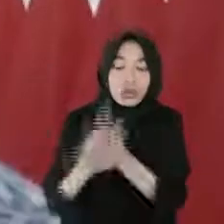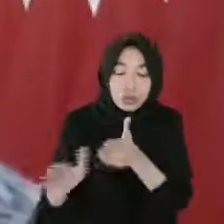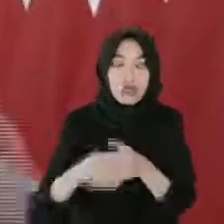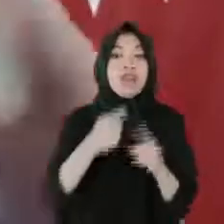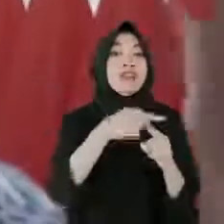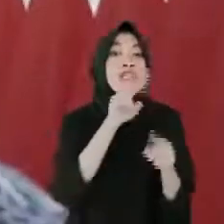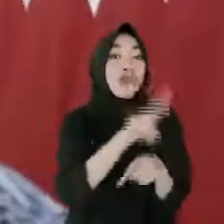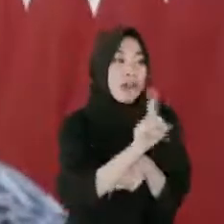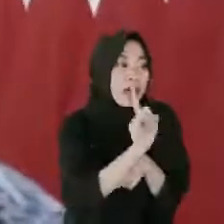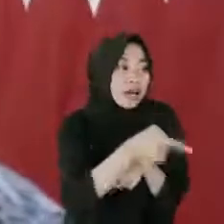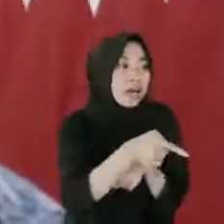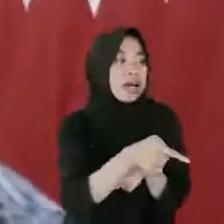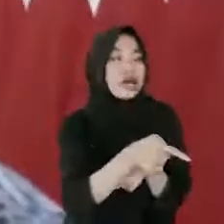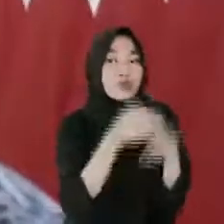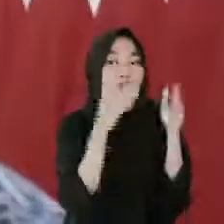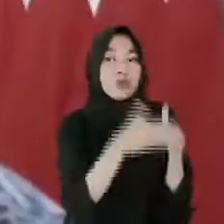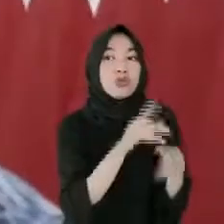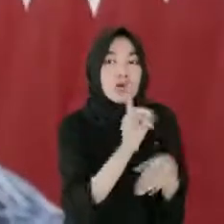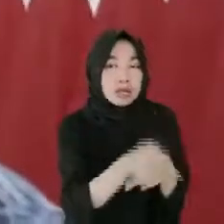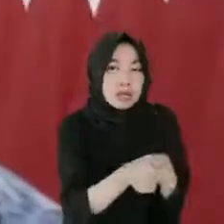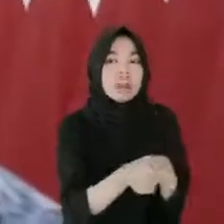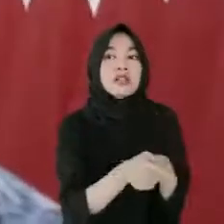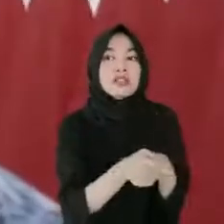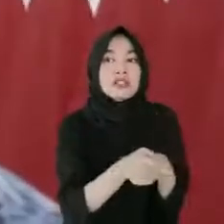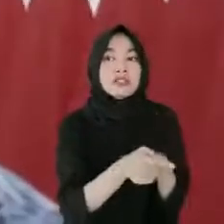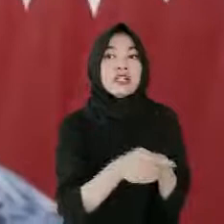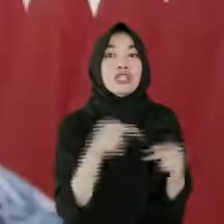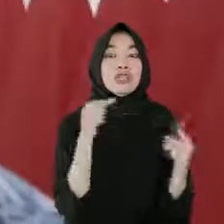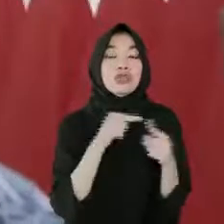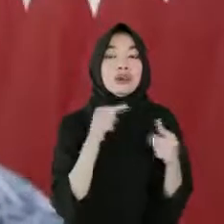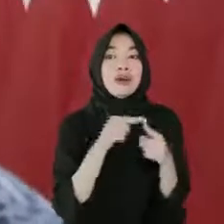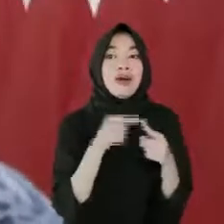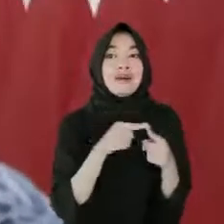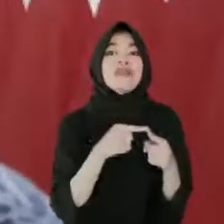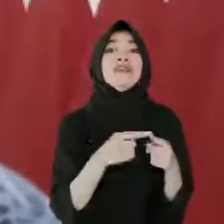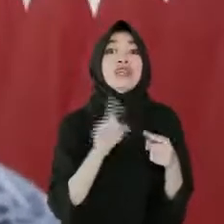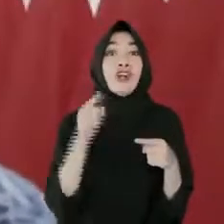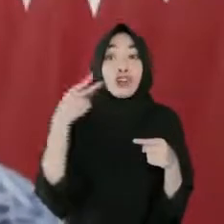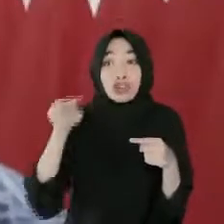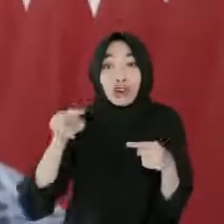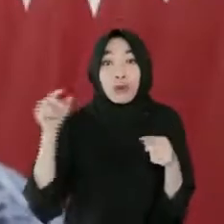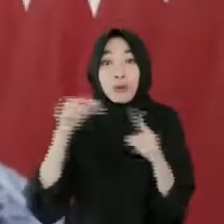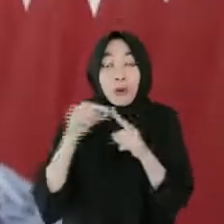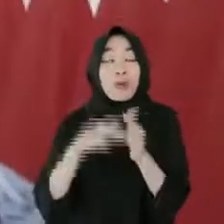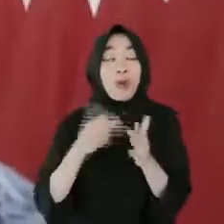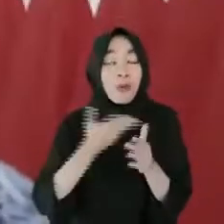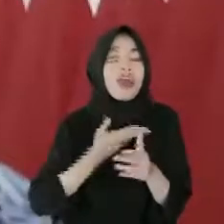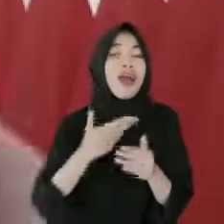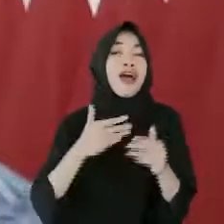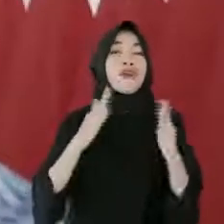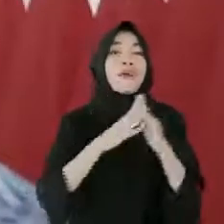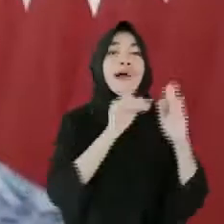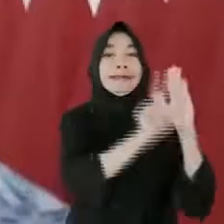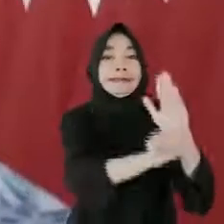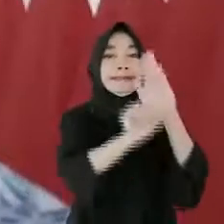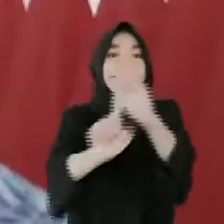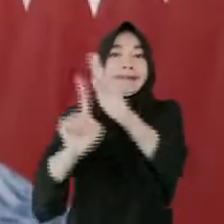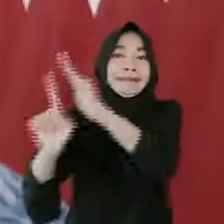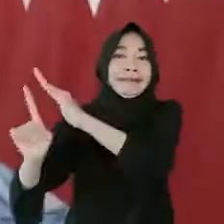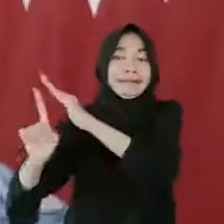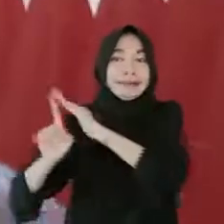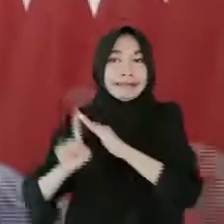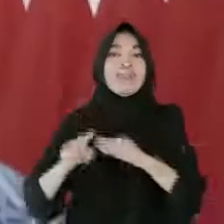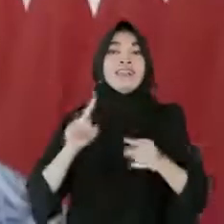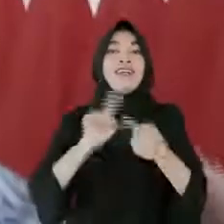Didik juga disiapkan dan masyarakat bisa melakukan pestanya ini dirumahnya masing-masing nah mohon teman-teman media